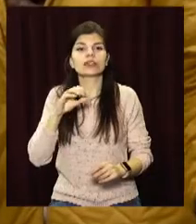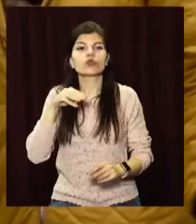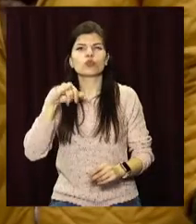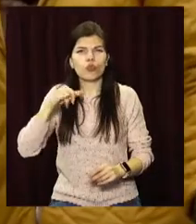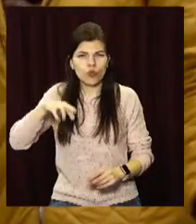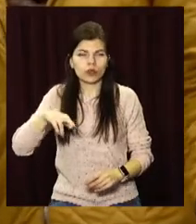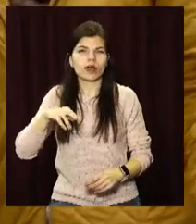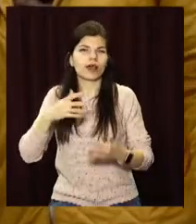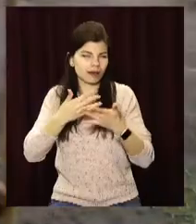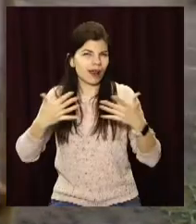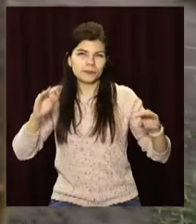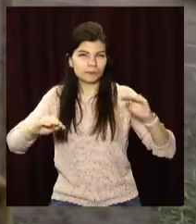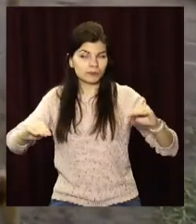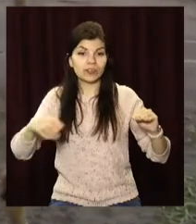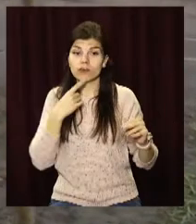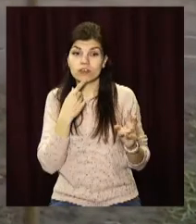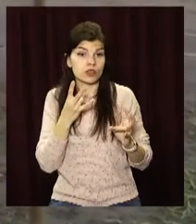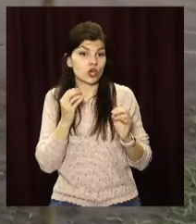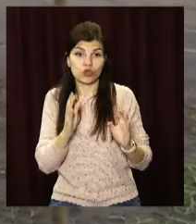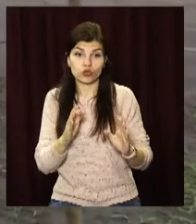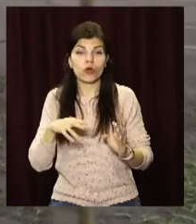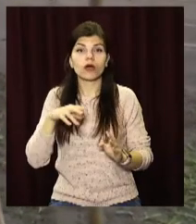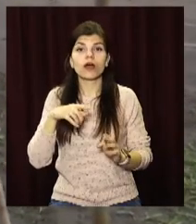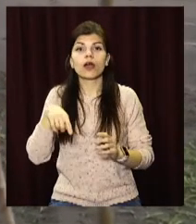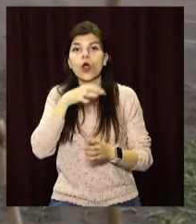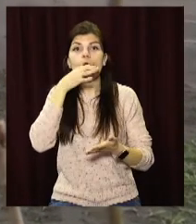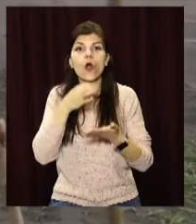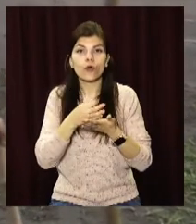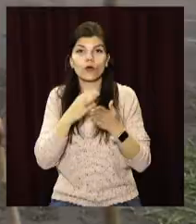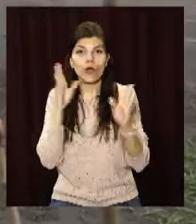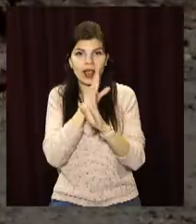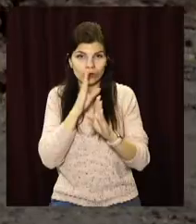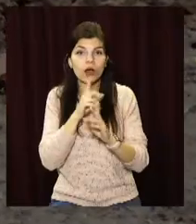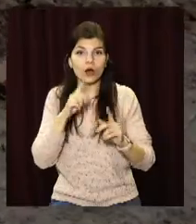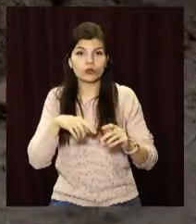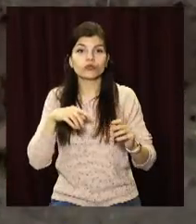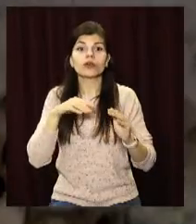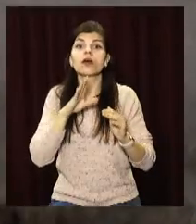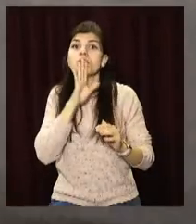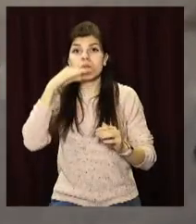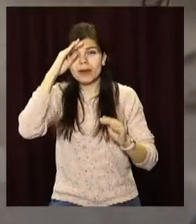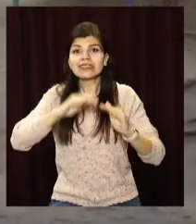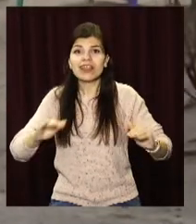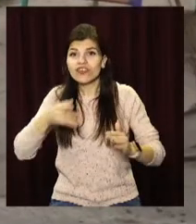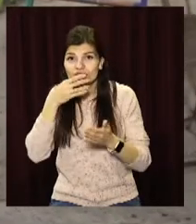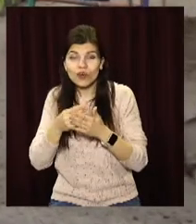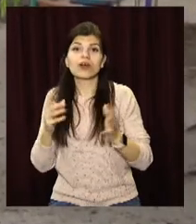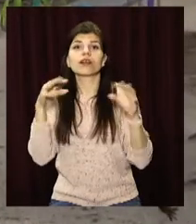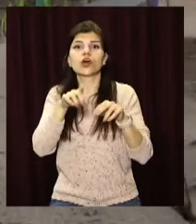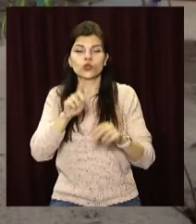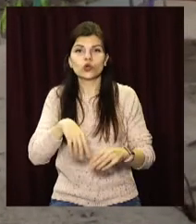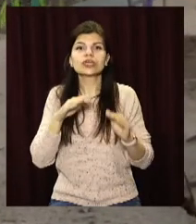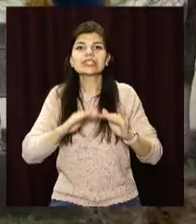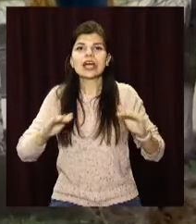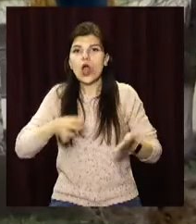А долучилися до озеленення не тільки працівники департаменту екології, а й колектив дитсадка та батьки дітей. Завідувачка закладу каже,